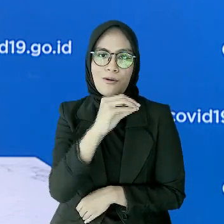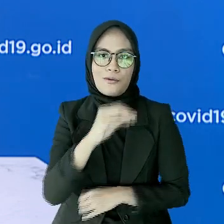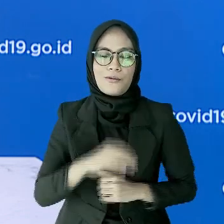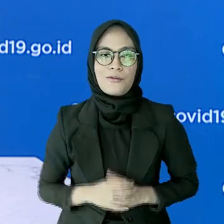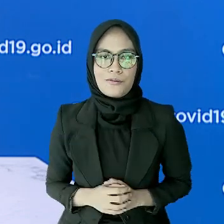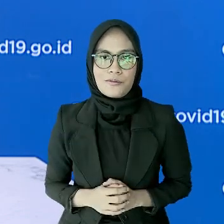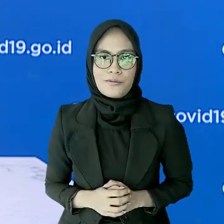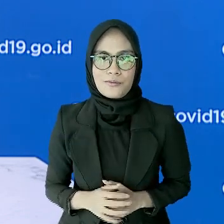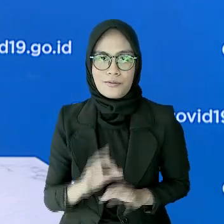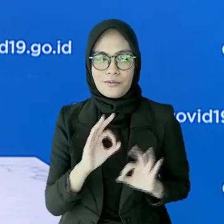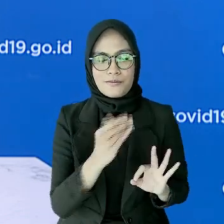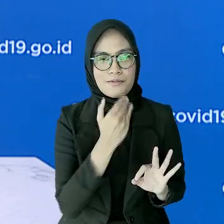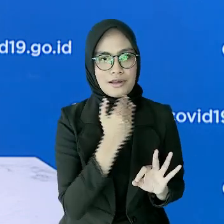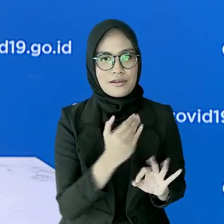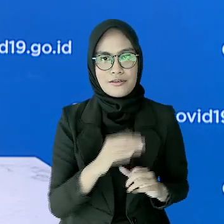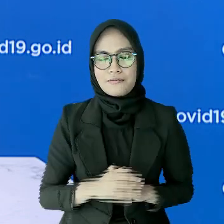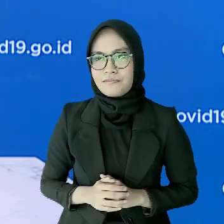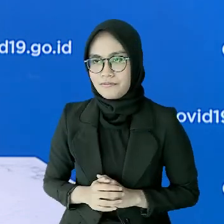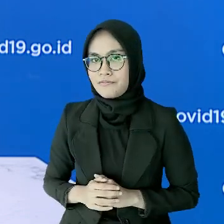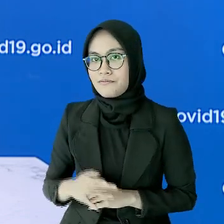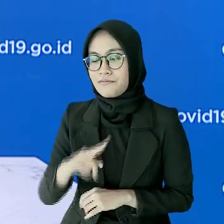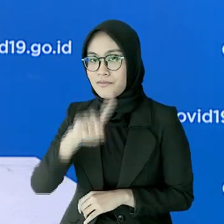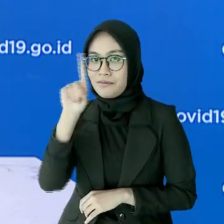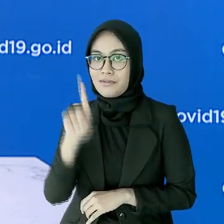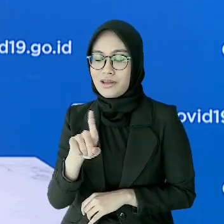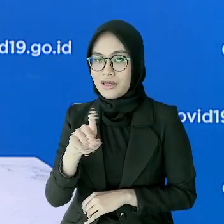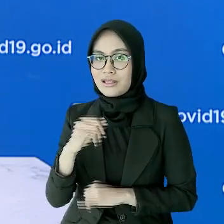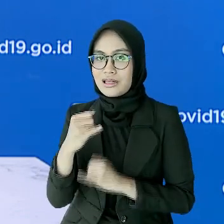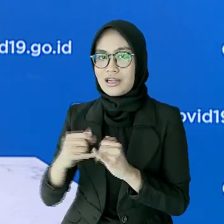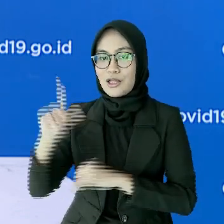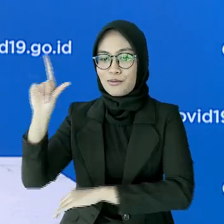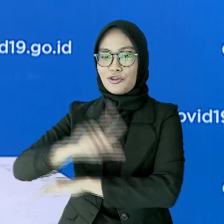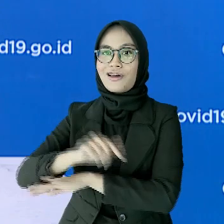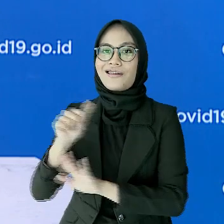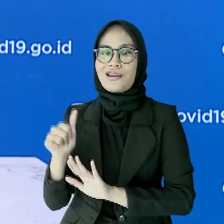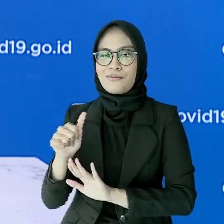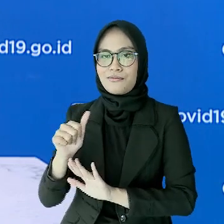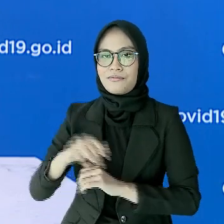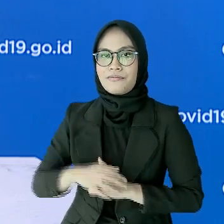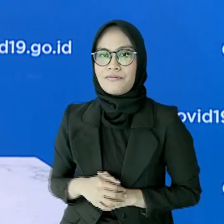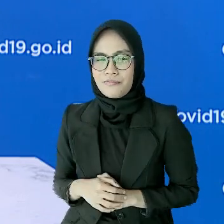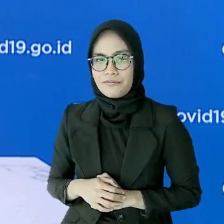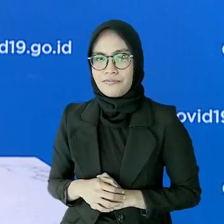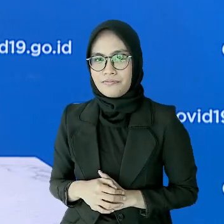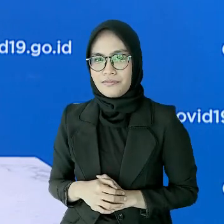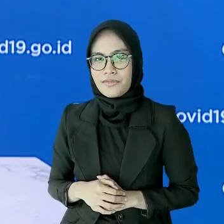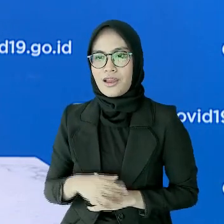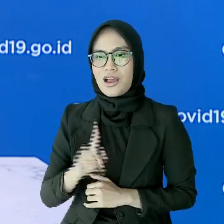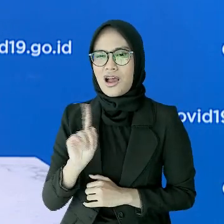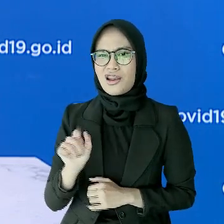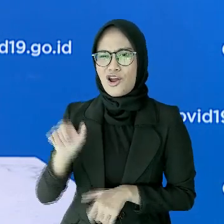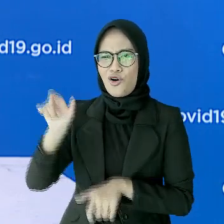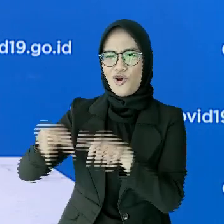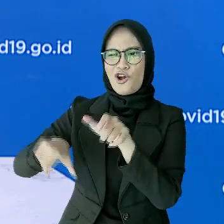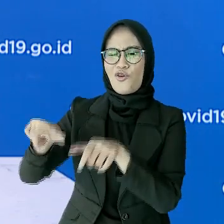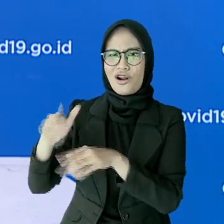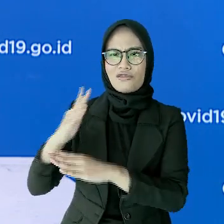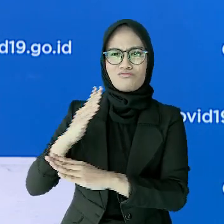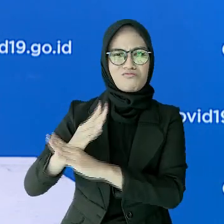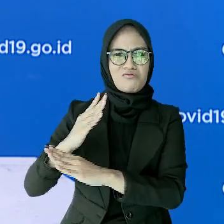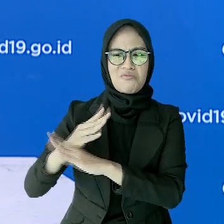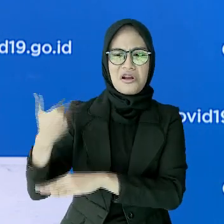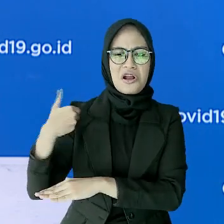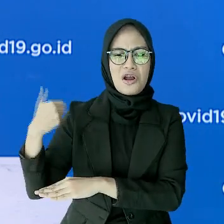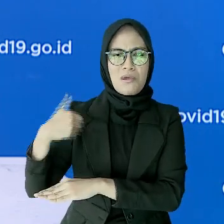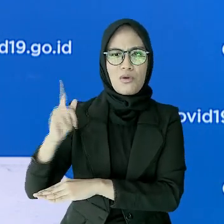Pertanyaan terakhir dari fitri.liputan6.com. Bagaimana tanggapan Satgas terhadap adanya penolakan PPKM level 3 di periode